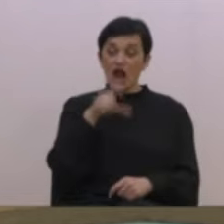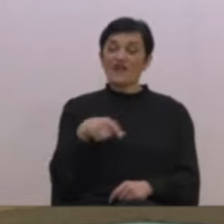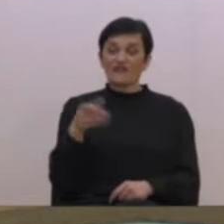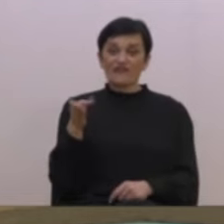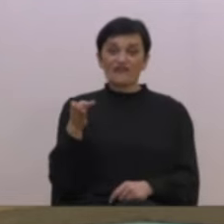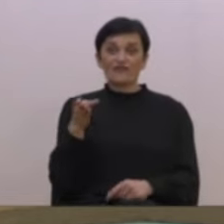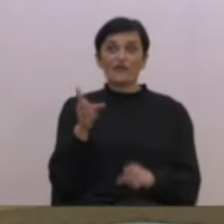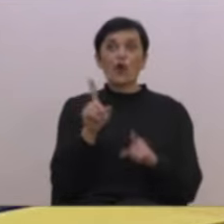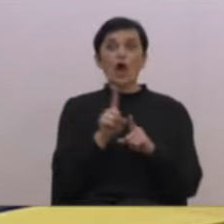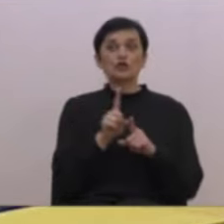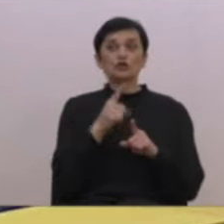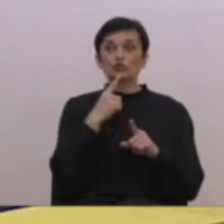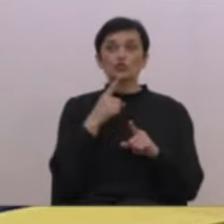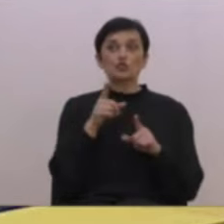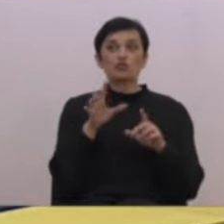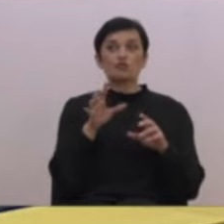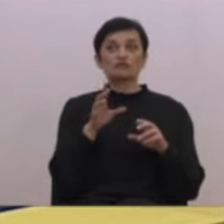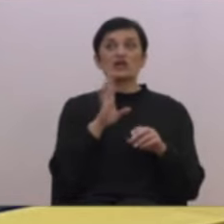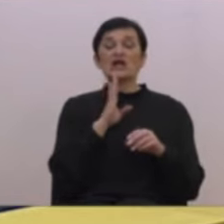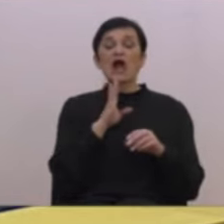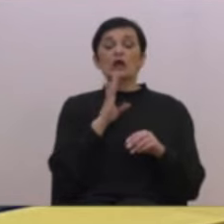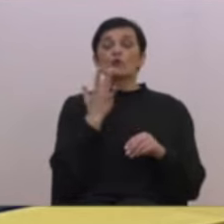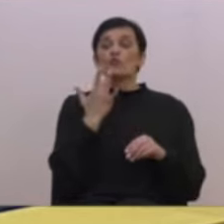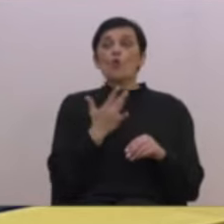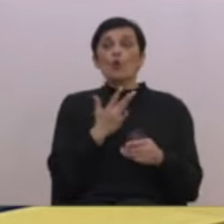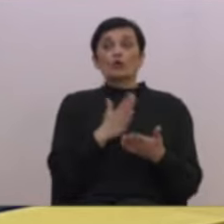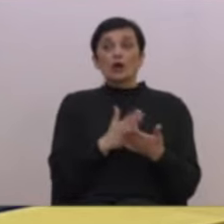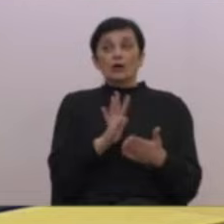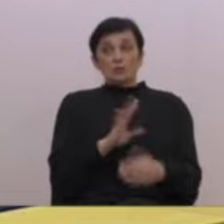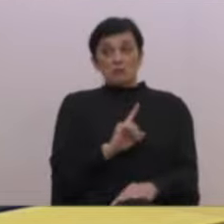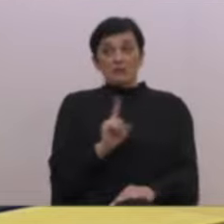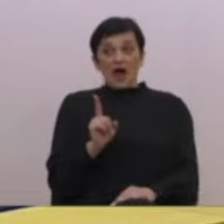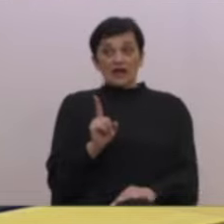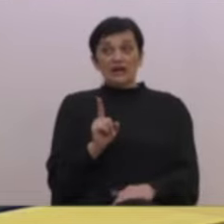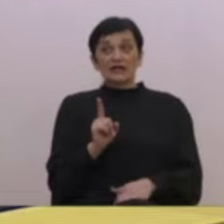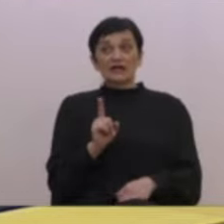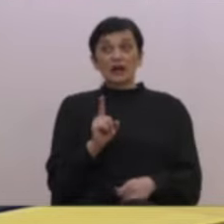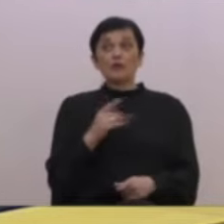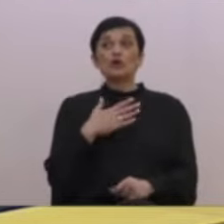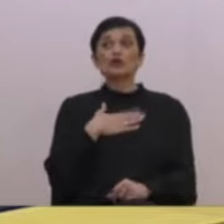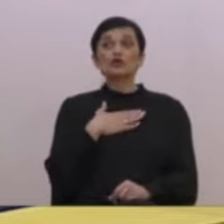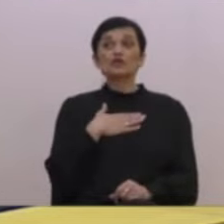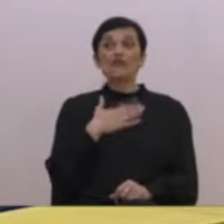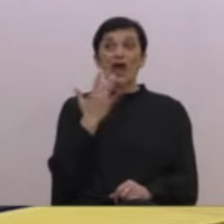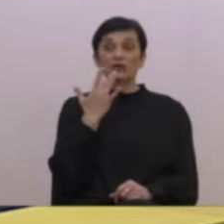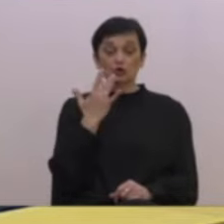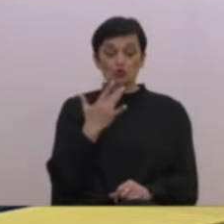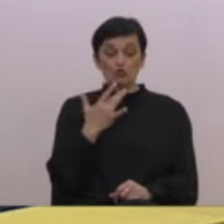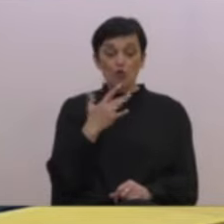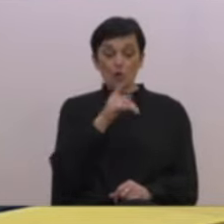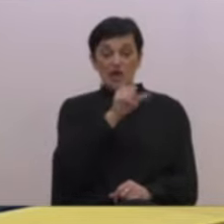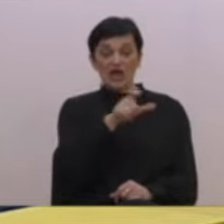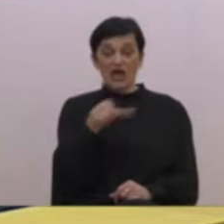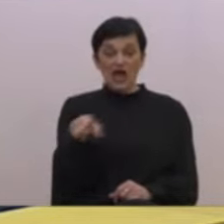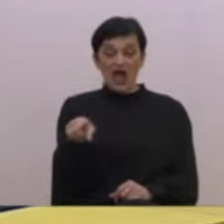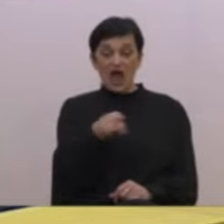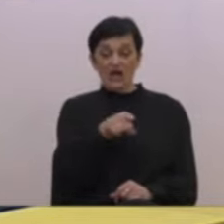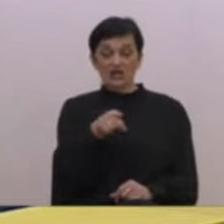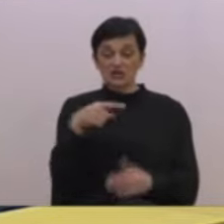ამ გაგებით არ ყავს ქალი პოლიტიკოსები, მაგრამ აი ჩვენი პოლიტიკა ხო ამ ხალხის მიმართ არ